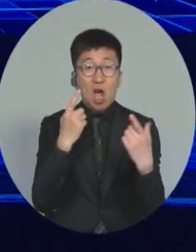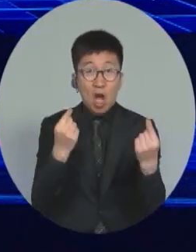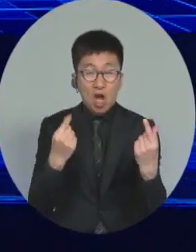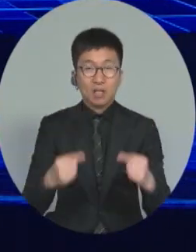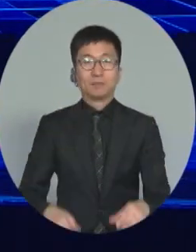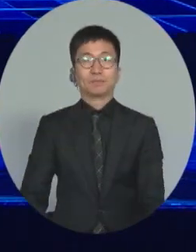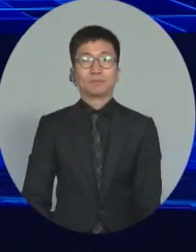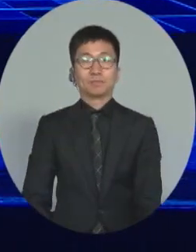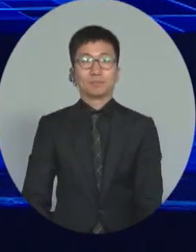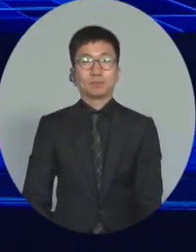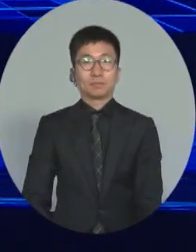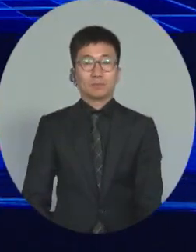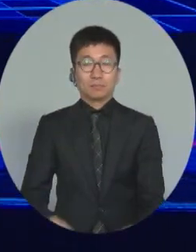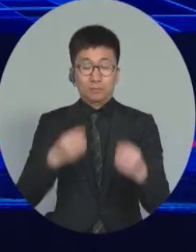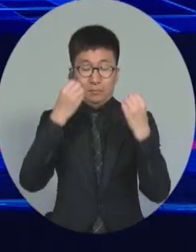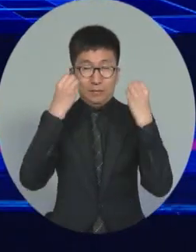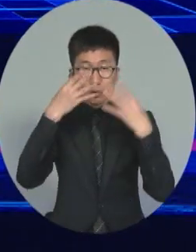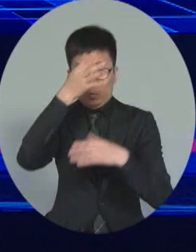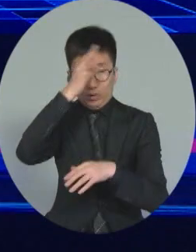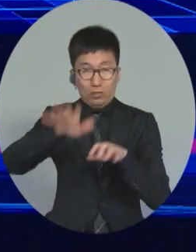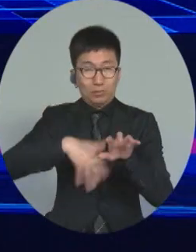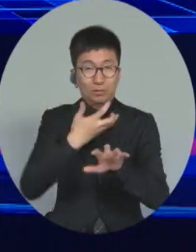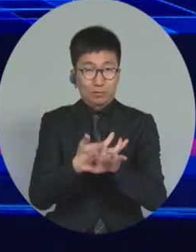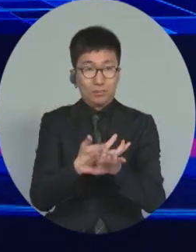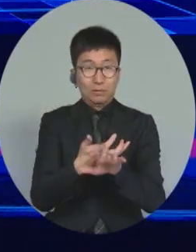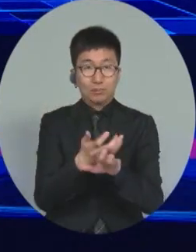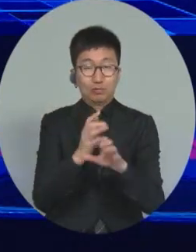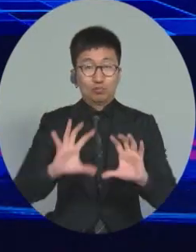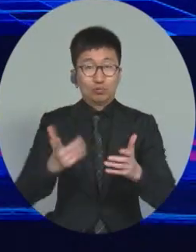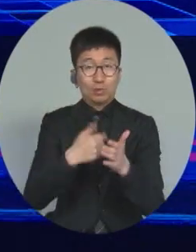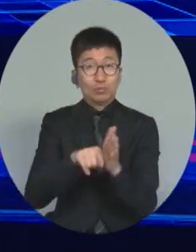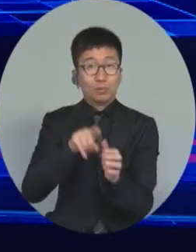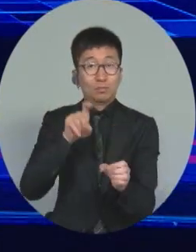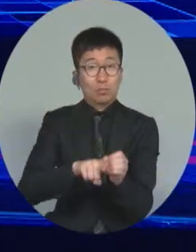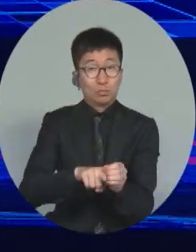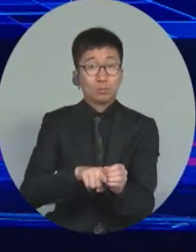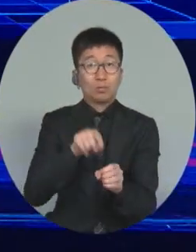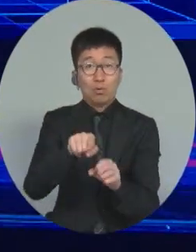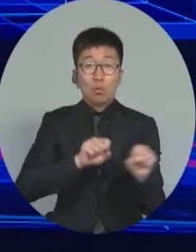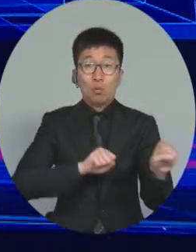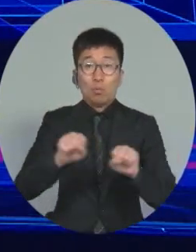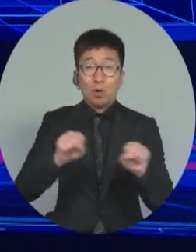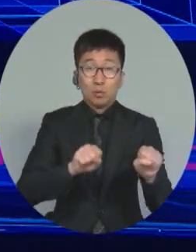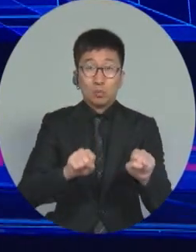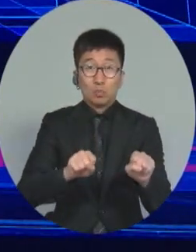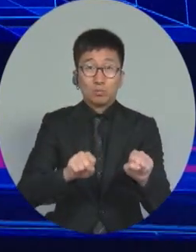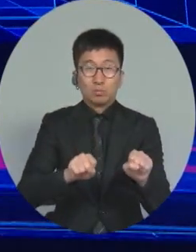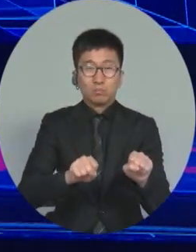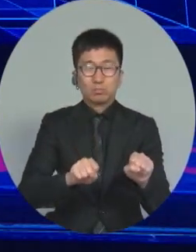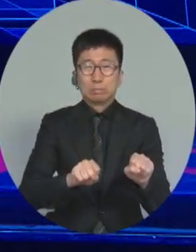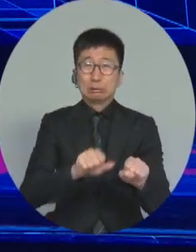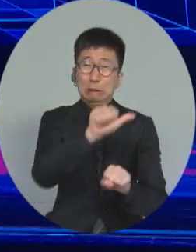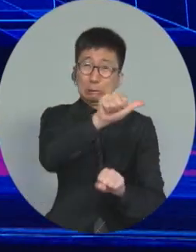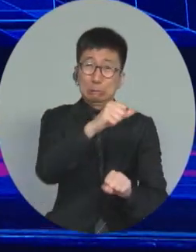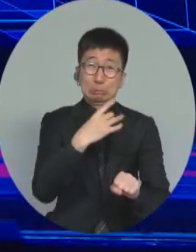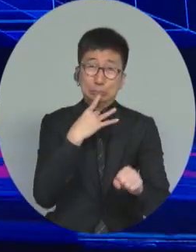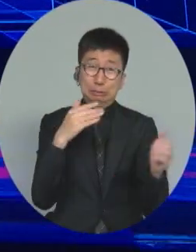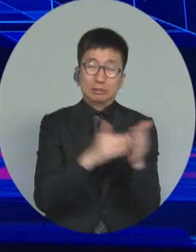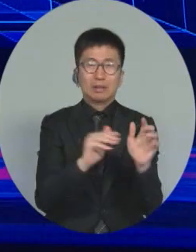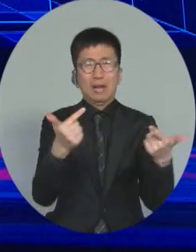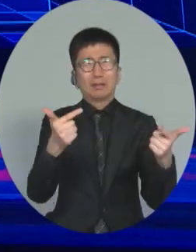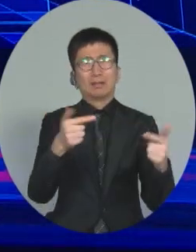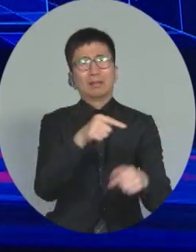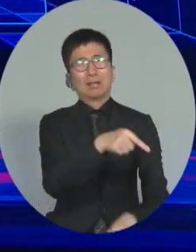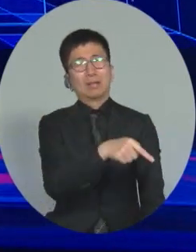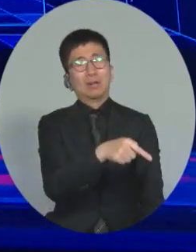과제들도 혁신 국가를 위해 우리가 해야할 일들의 일부에 불과합니다 그것마저도 쉽지